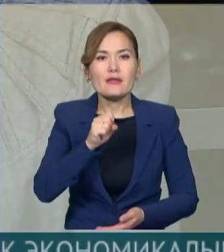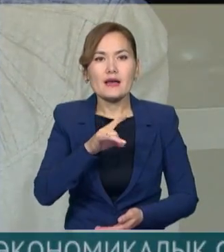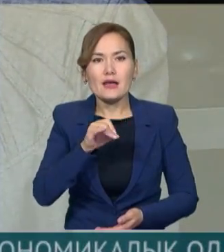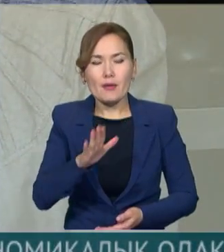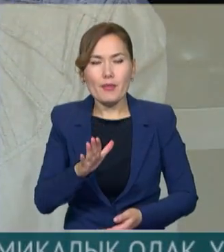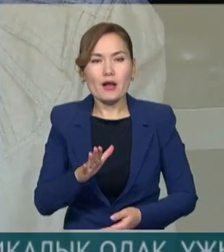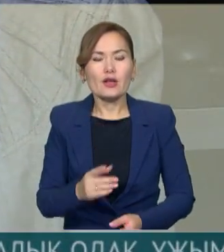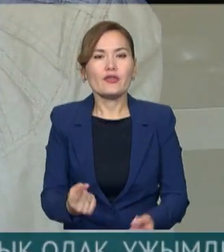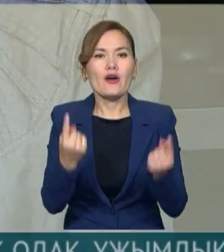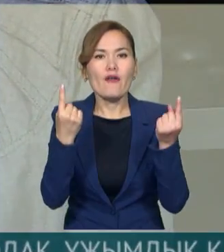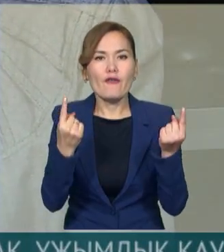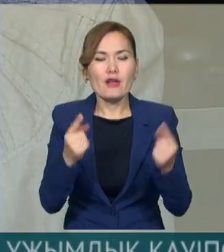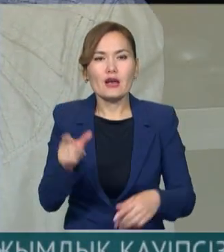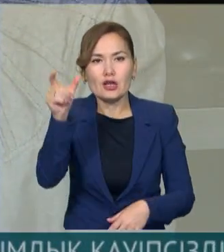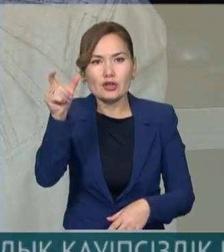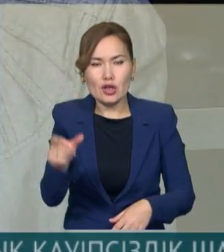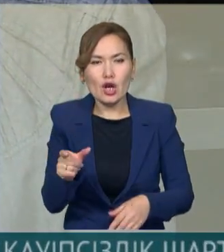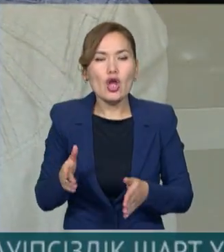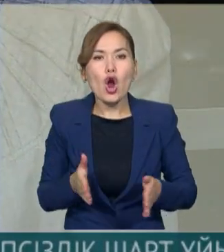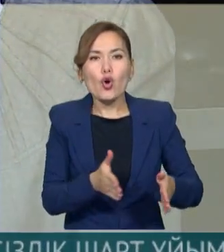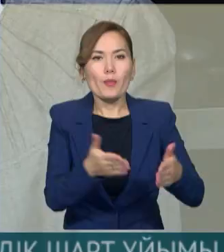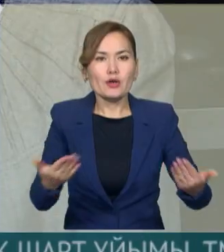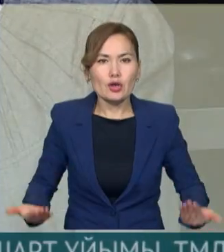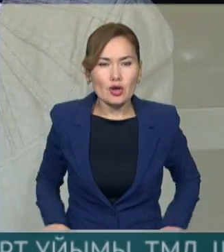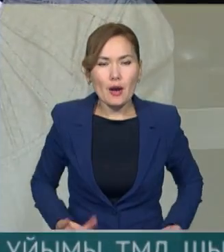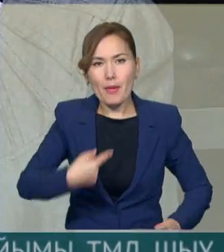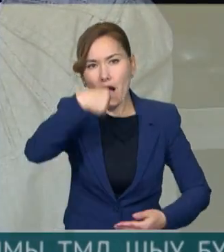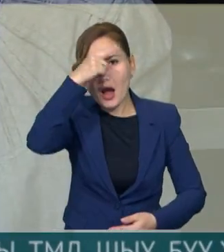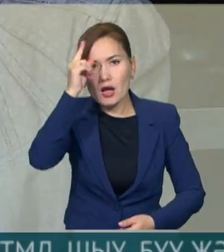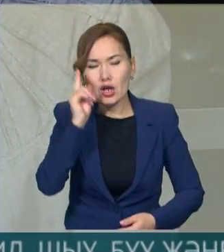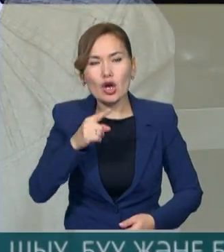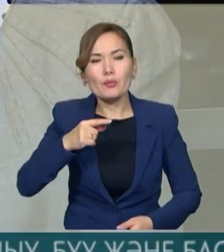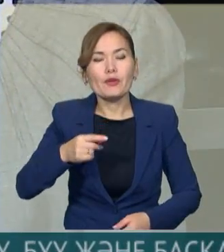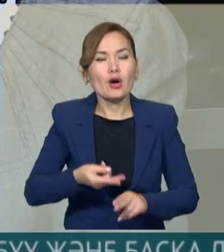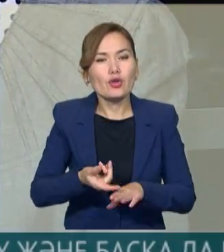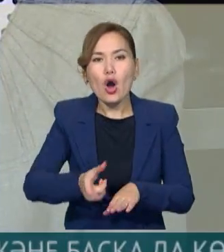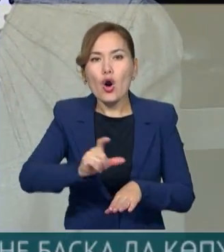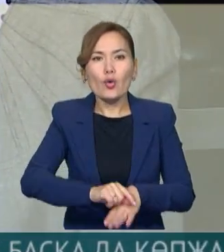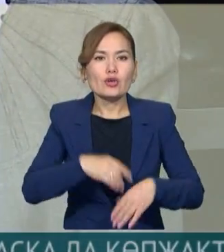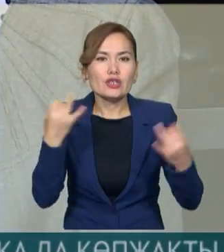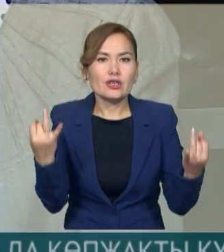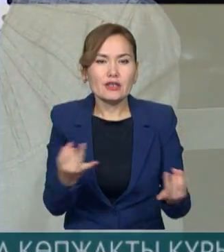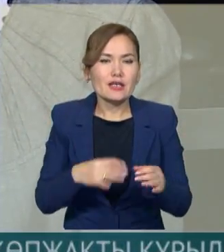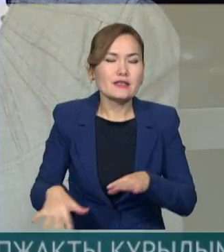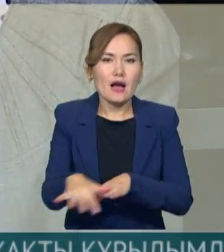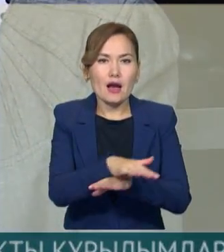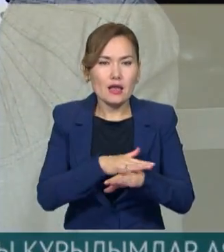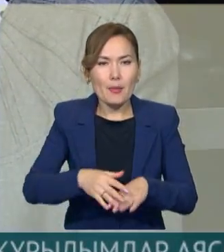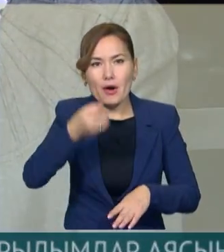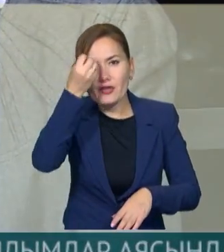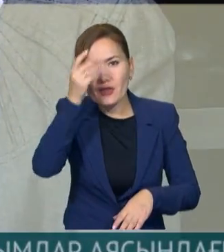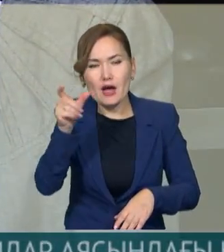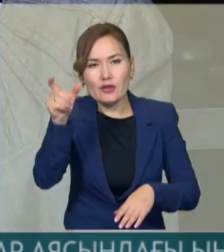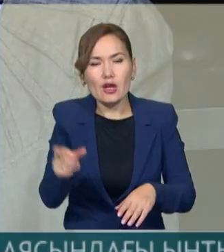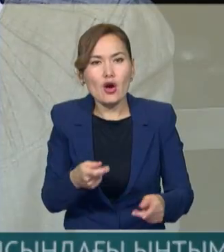Нұрсұлтан Назарбаев сынды тұлғаның өмір жолы Әзербайжанға ғана емес, жалпы түрік әлеміне қызық. Оны жаһан бойынша данагой басшы,